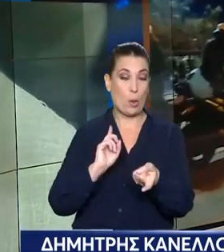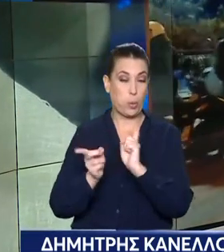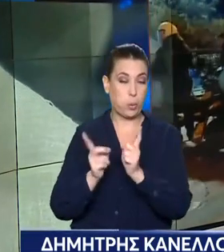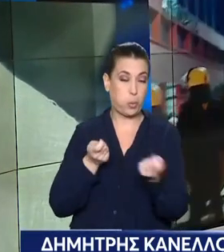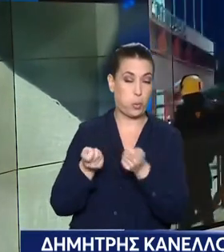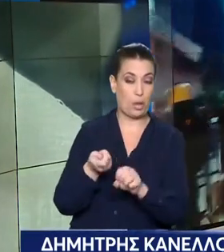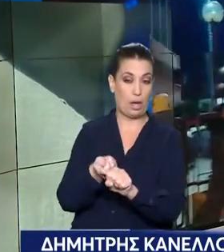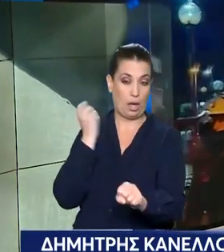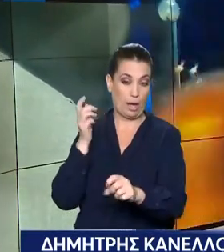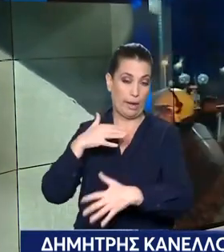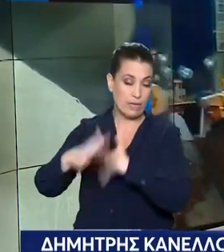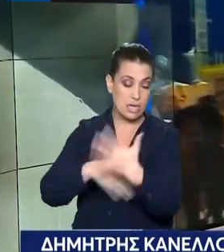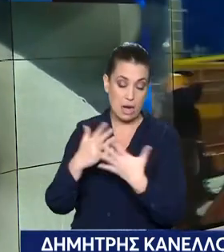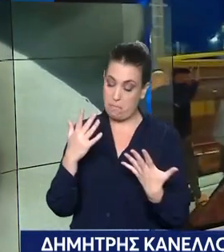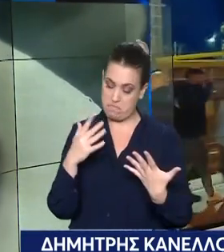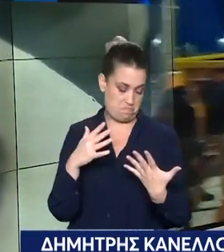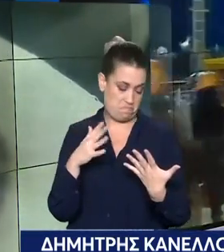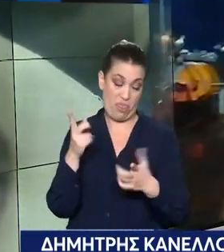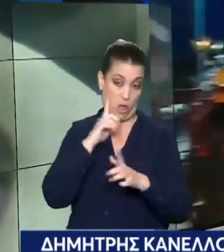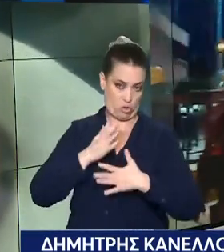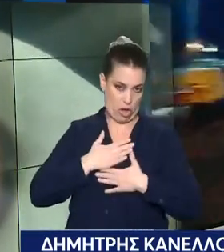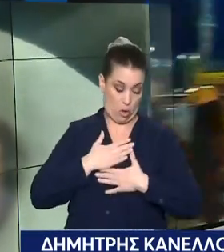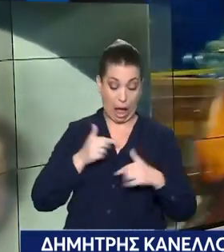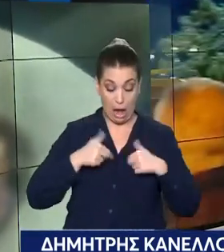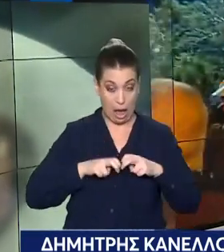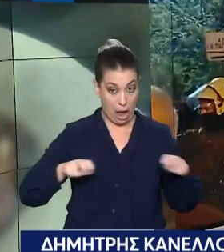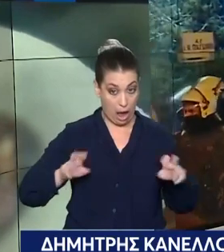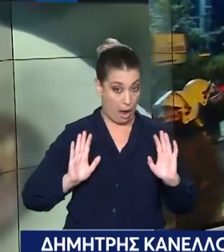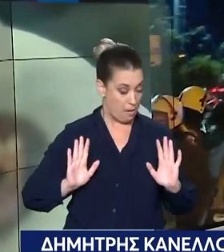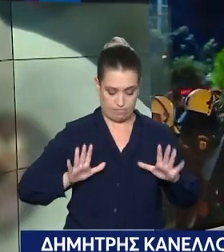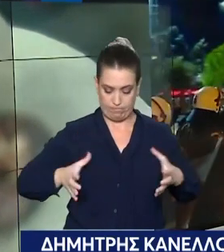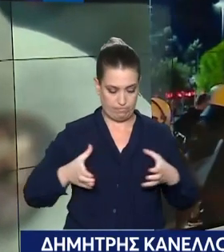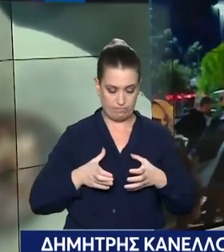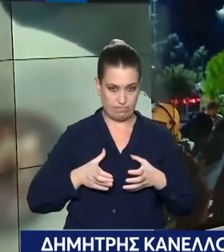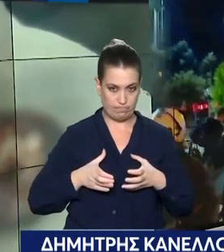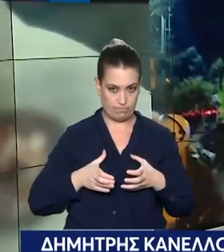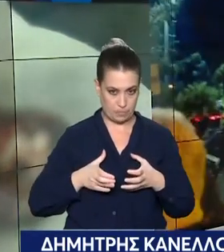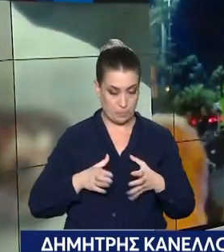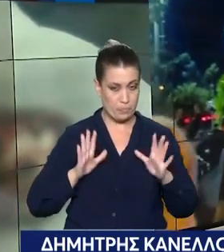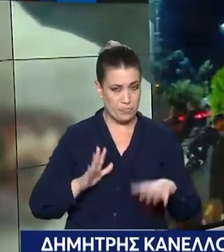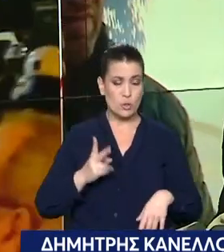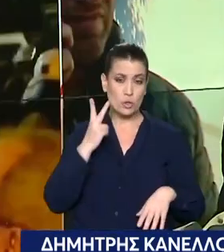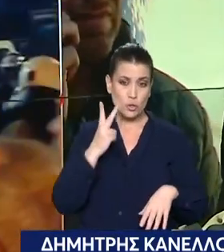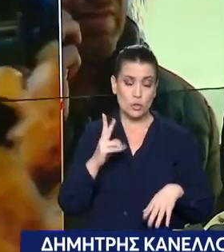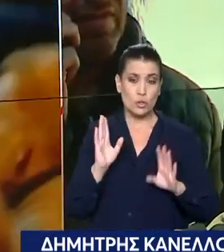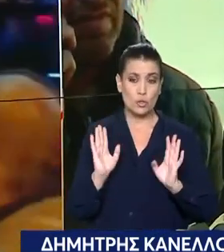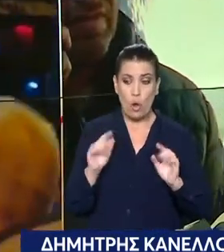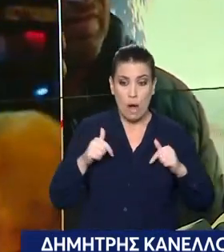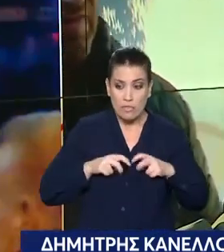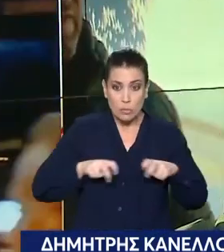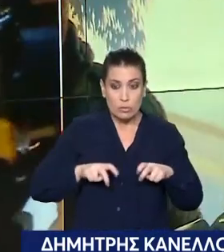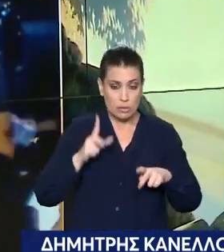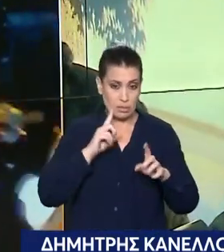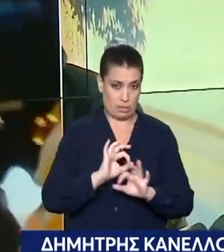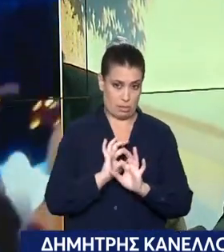παρατηρήσετε. Καταλαβαίνω. Να προβούν στην επίθεση αυτή. Πάντως, κάτι οργανωμένο και εμφανώς εκτεταμένο δεν παρατηρήθη. Ναι. Απλά θέλω